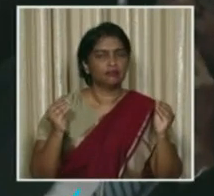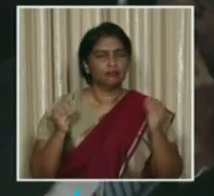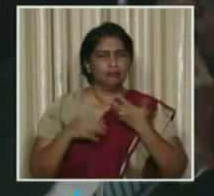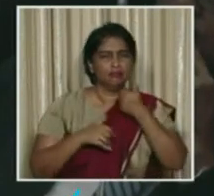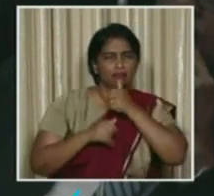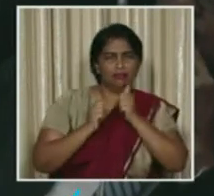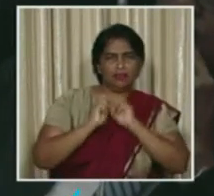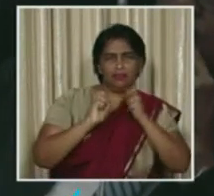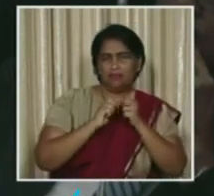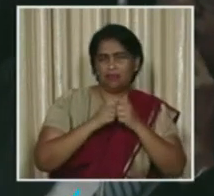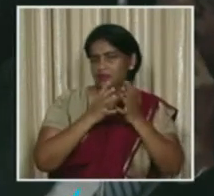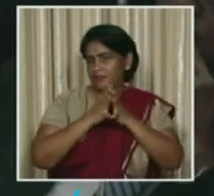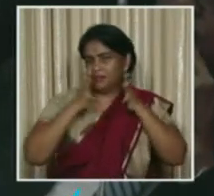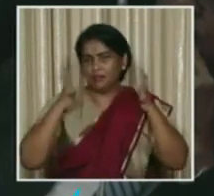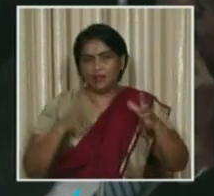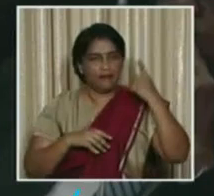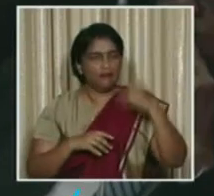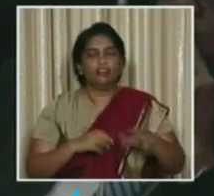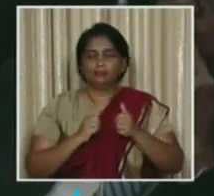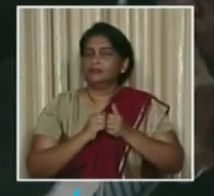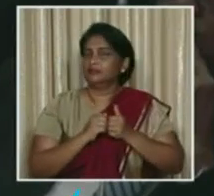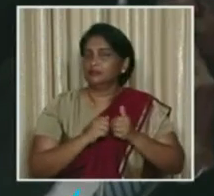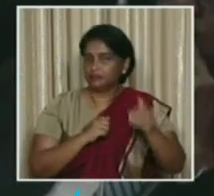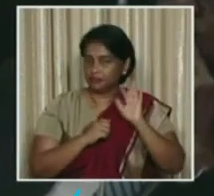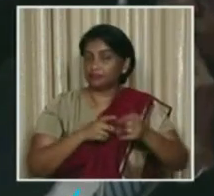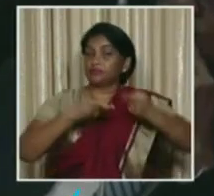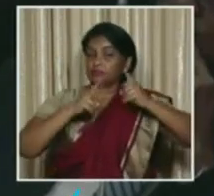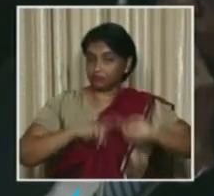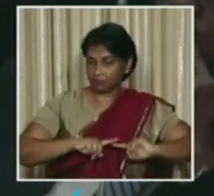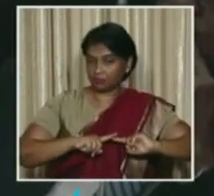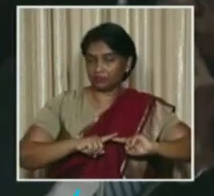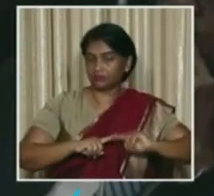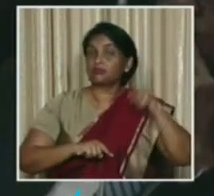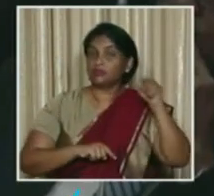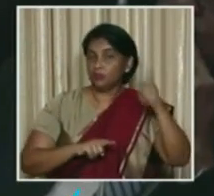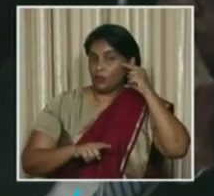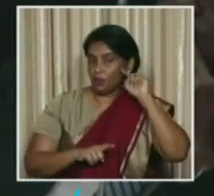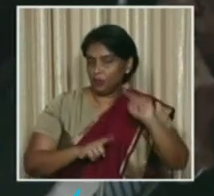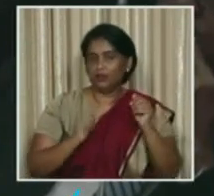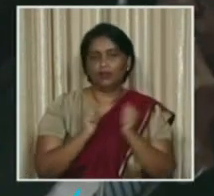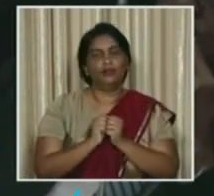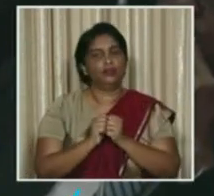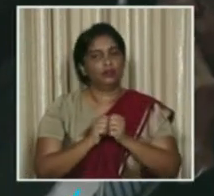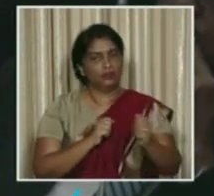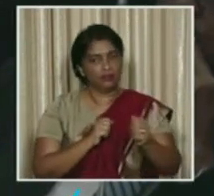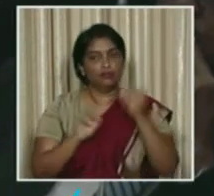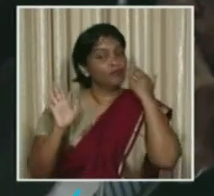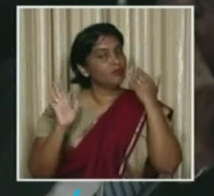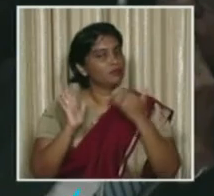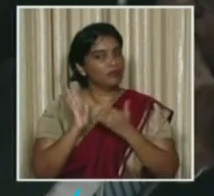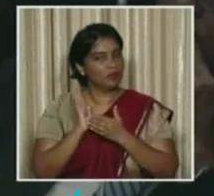අක්‍රමිතාවයන් රාශියක් නිසා සිදුවී ඉන් අනතුරුව ඒ පිළිබඳ කටයුතු කිරීම සඳහා